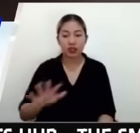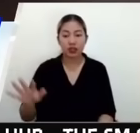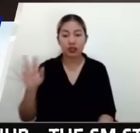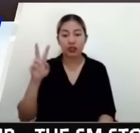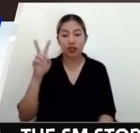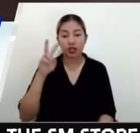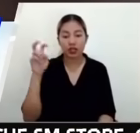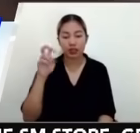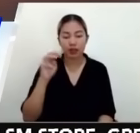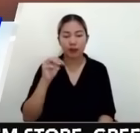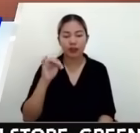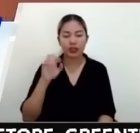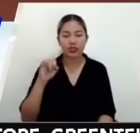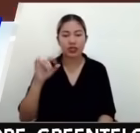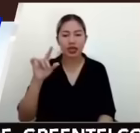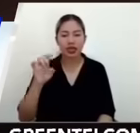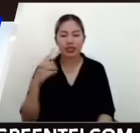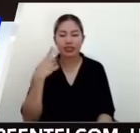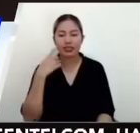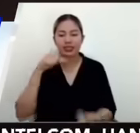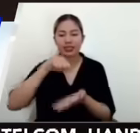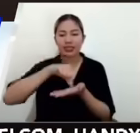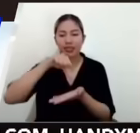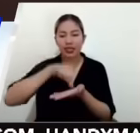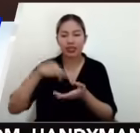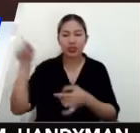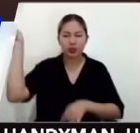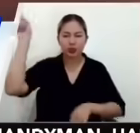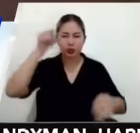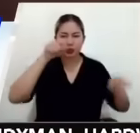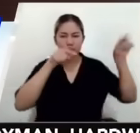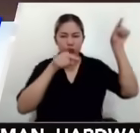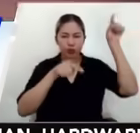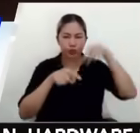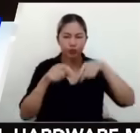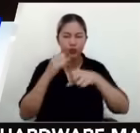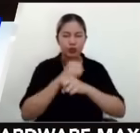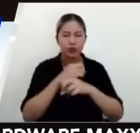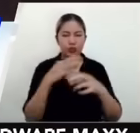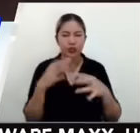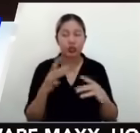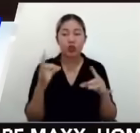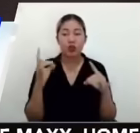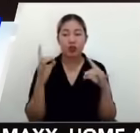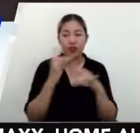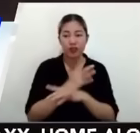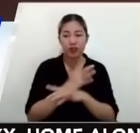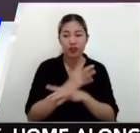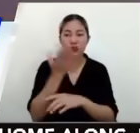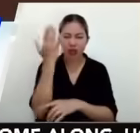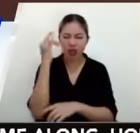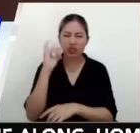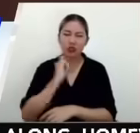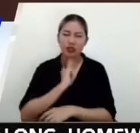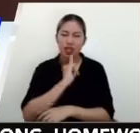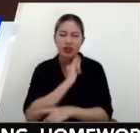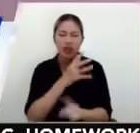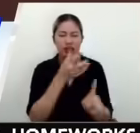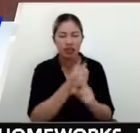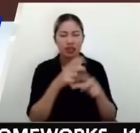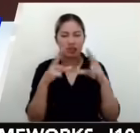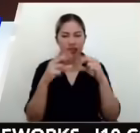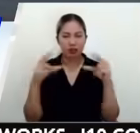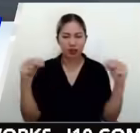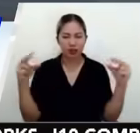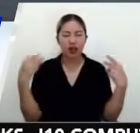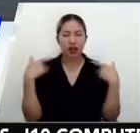ng Iran ito pong Martes na anilay ganti sa mga pag-atake ng Israel sa Lebanon. Nagdulot ng pinsala sa iba't ibang